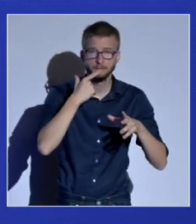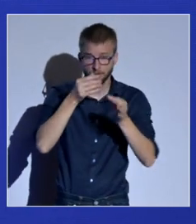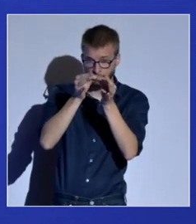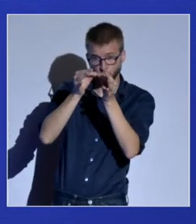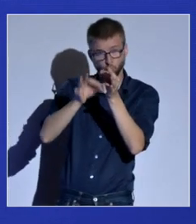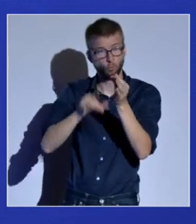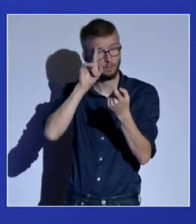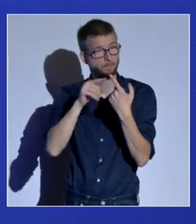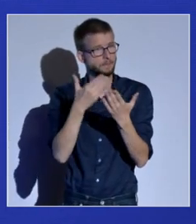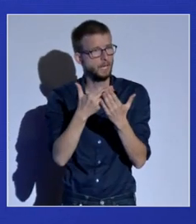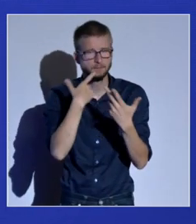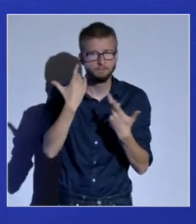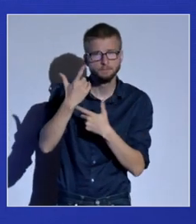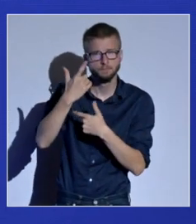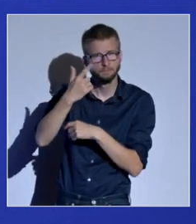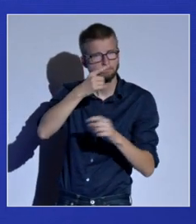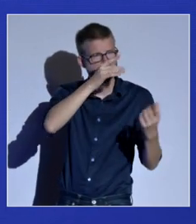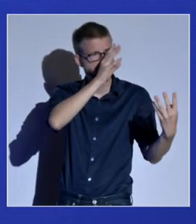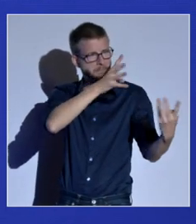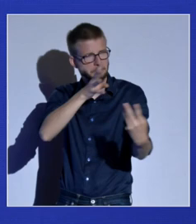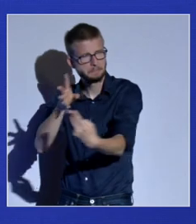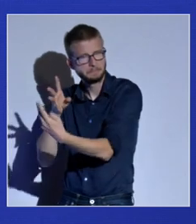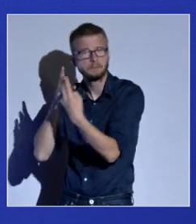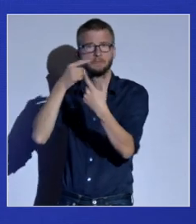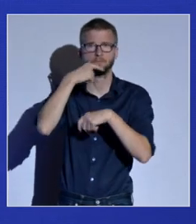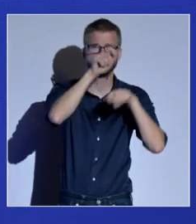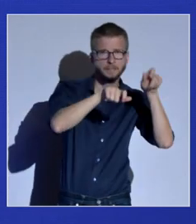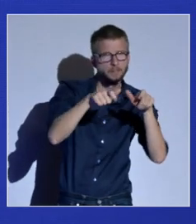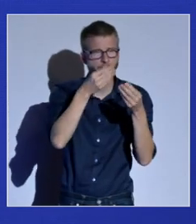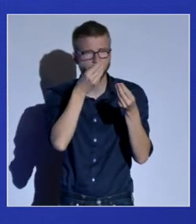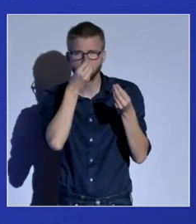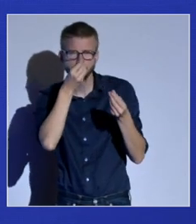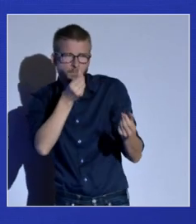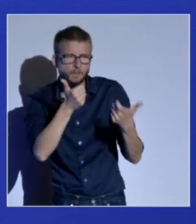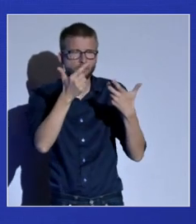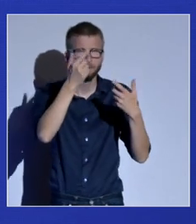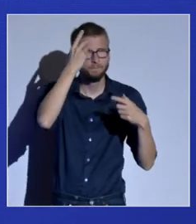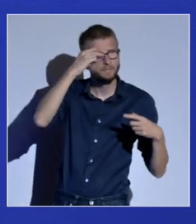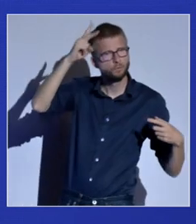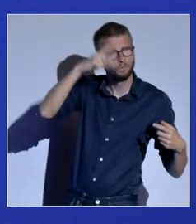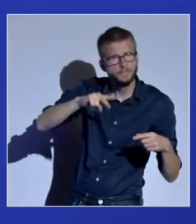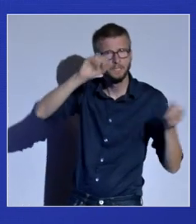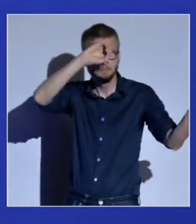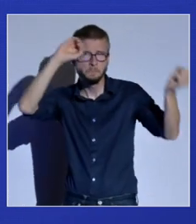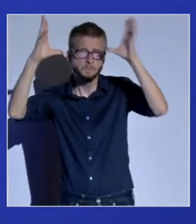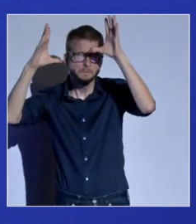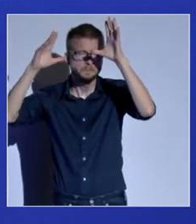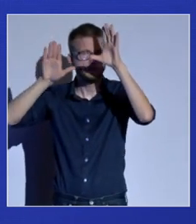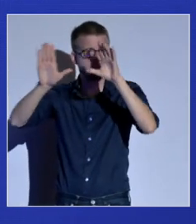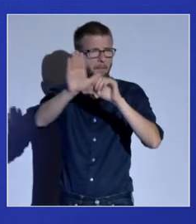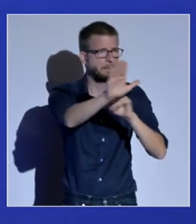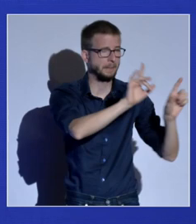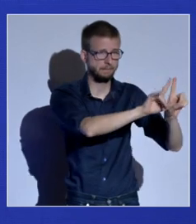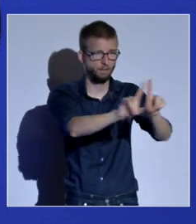la compréhension mutuelle entre des sensibilités, des philosophies, des doctrines qui sont différentes,